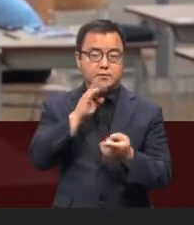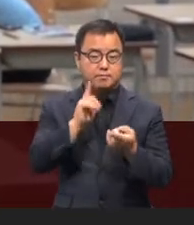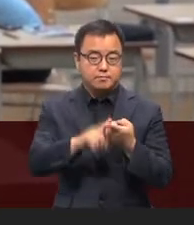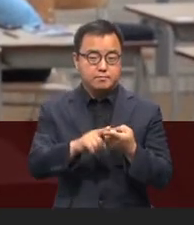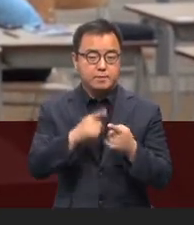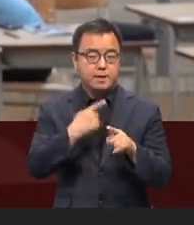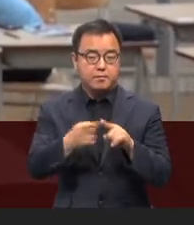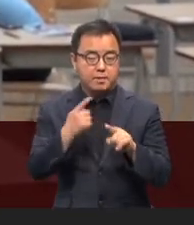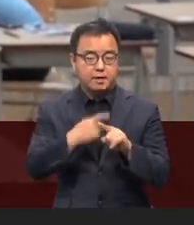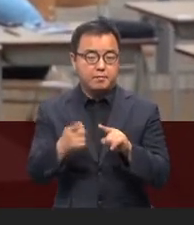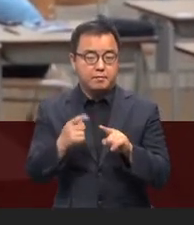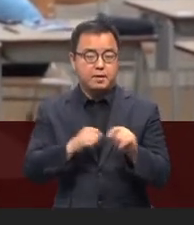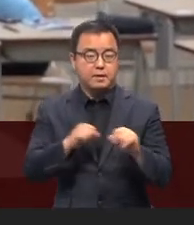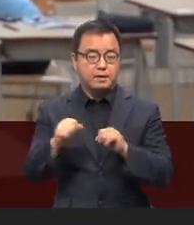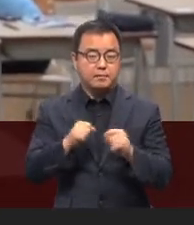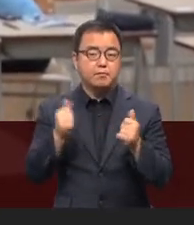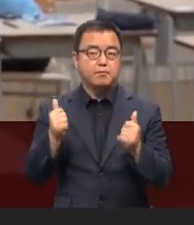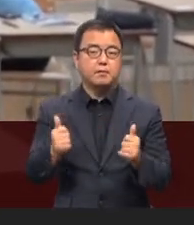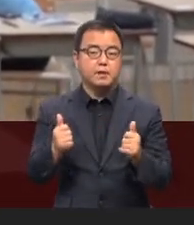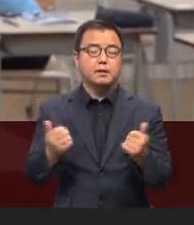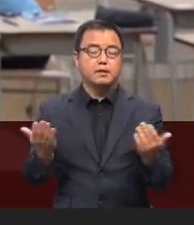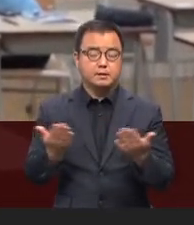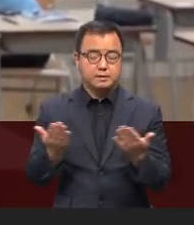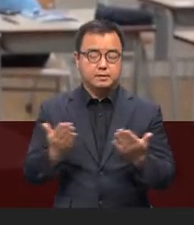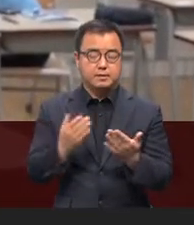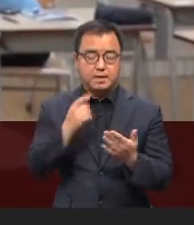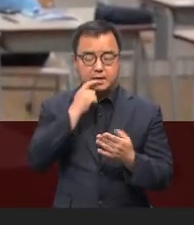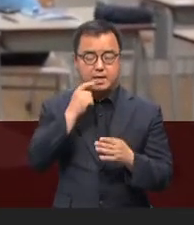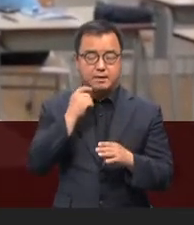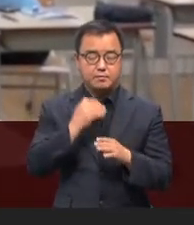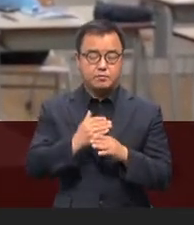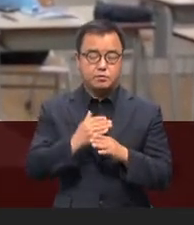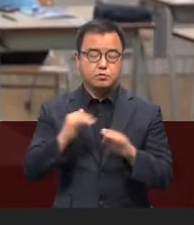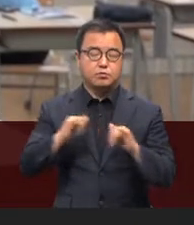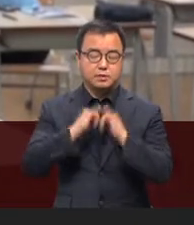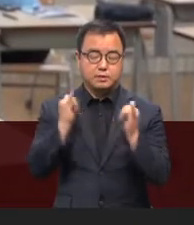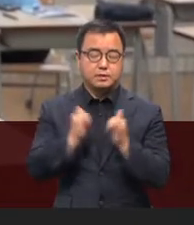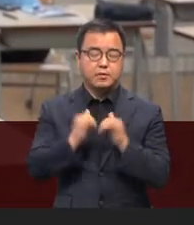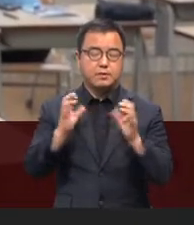판단을 내려가는 것이 민주주의 사회의 시민으로서 갖춰야 될